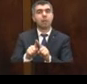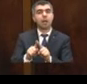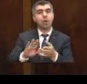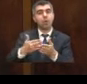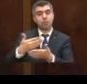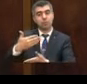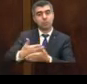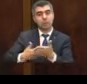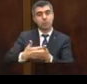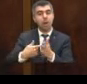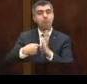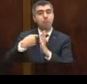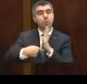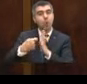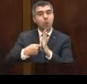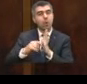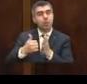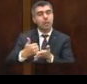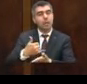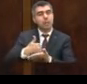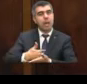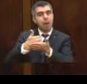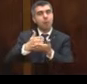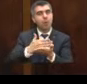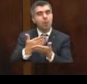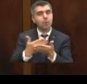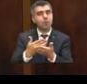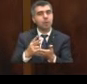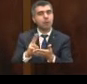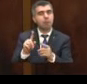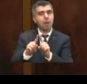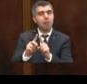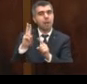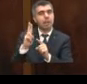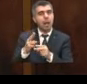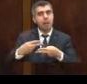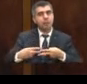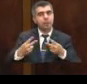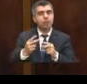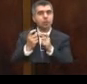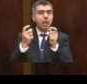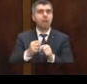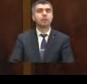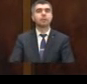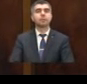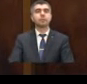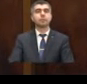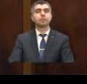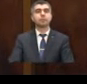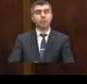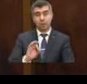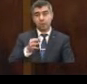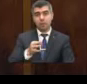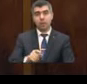في هذا المشروع باعتبارها ضامناً لإنقاذ المقاولة الوطنية من الضياع. ونشيد بما أقرته الحكومة